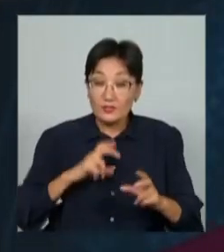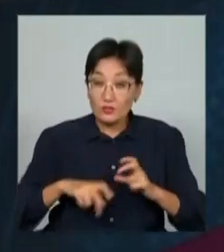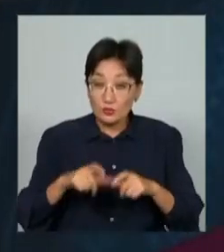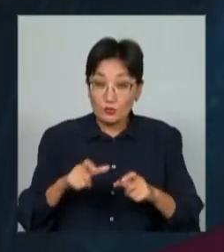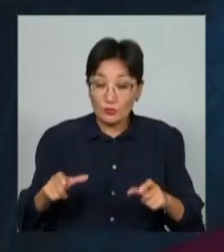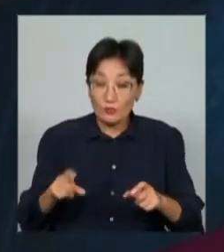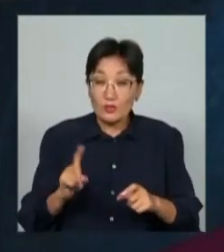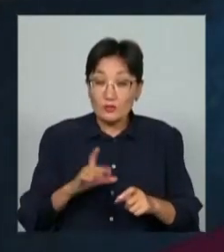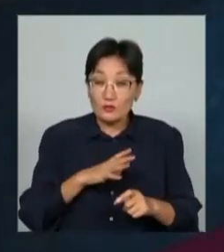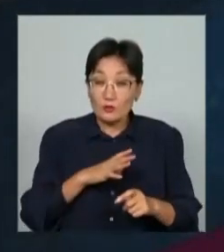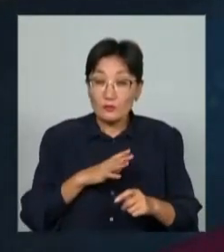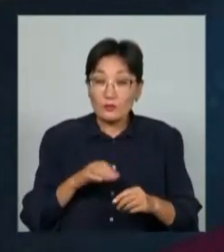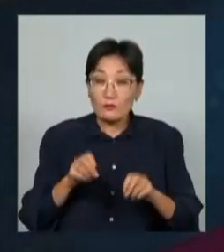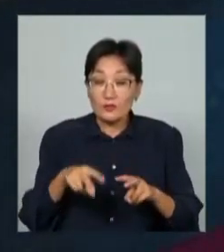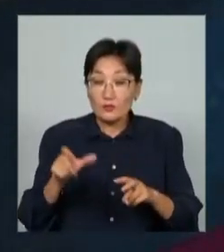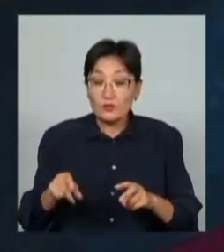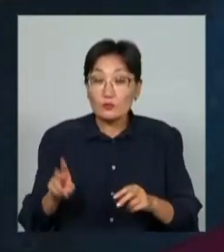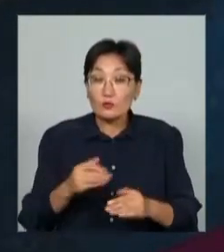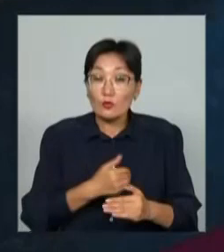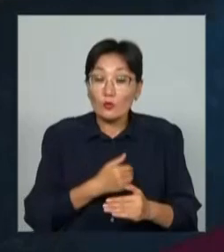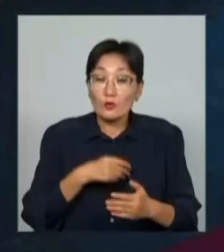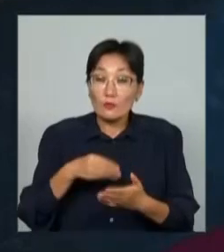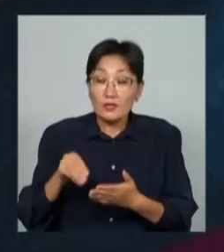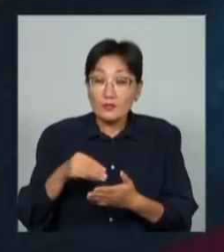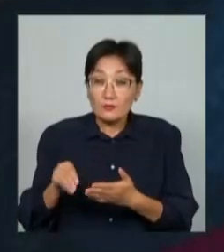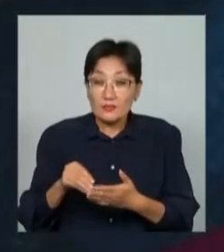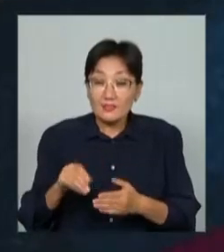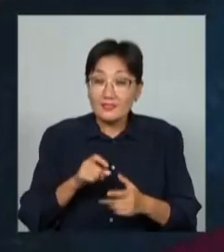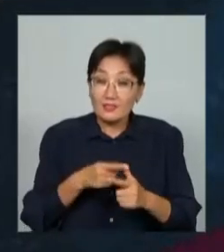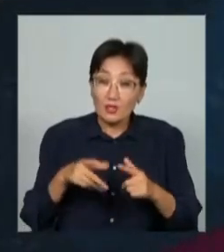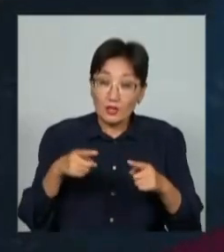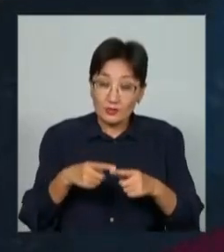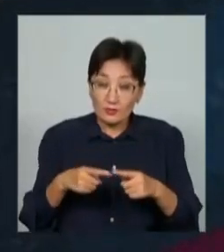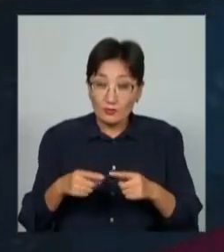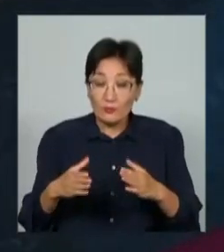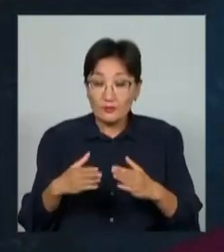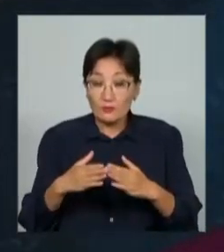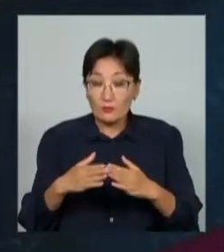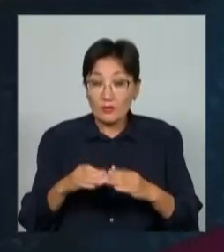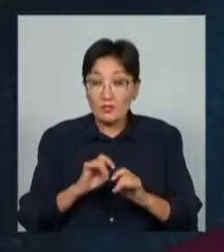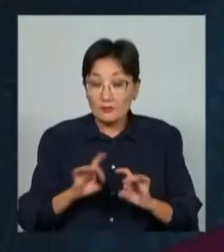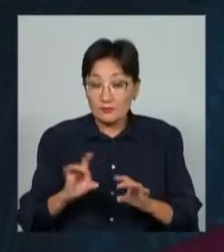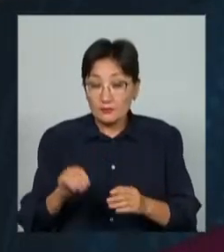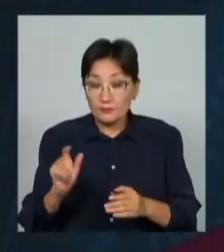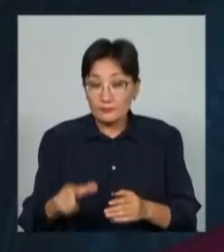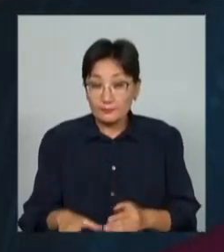студенты. Что советуют эксперты тем, кто собирается покупать или арендовать недвижимость, расскажет Рамина